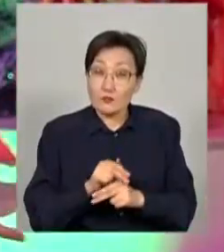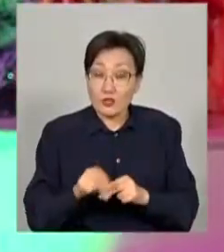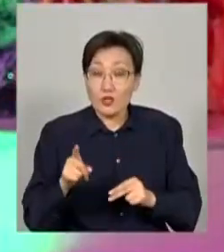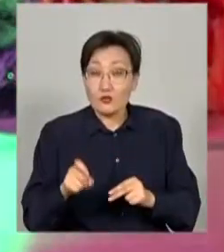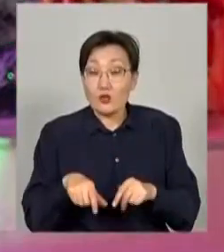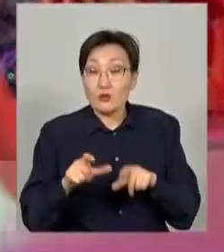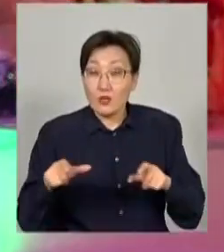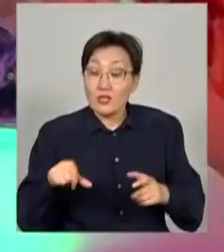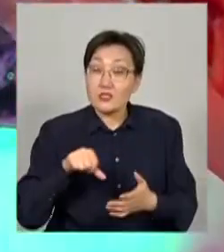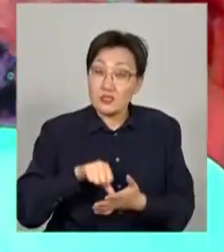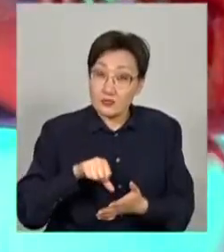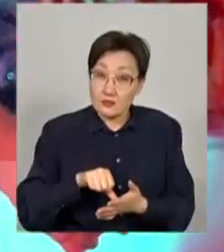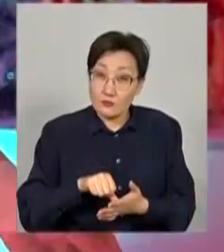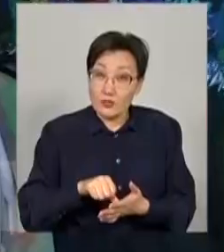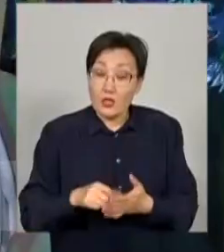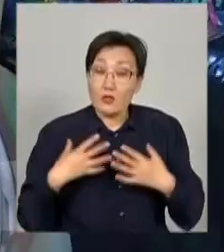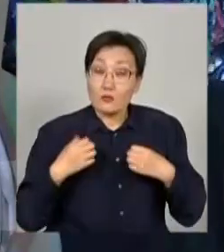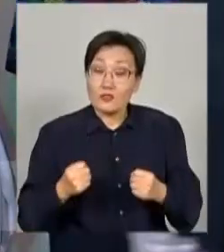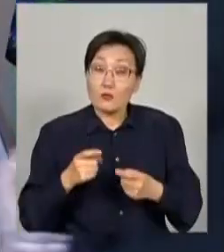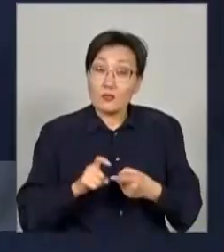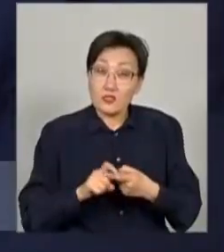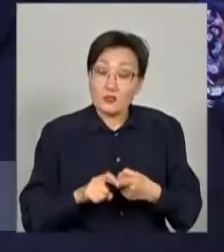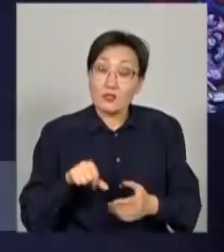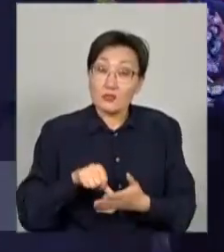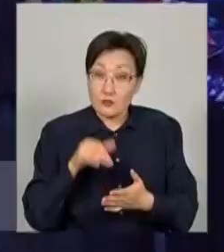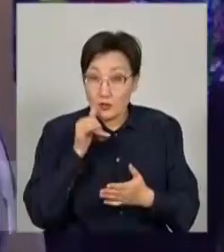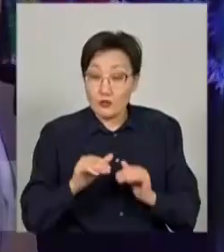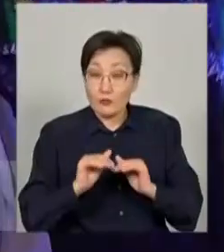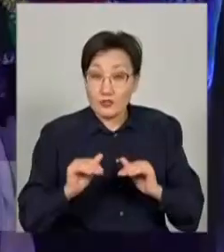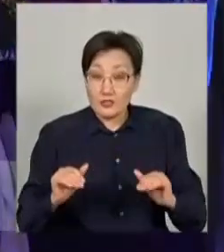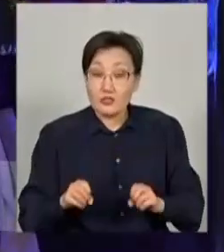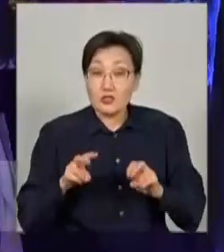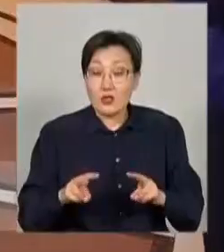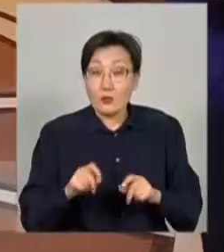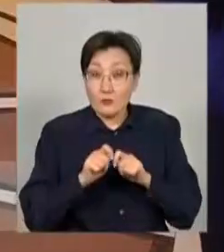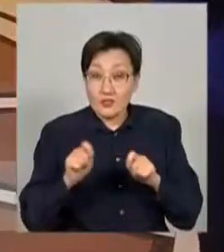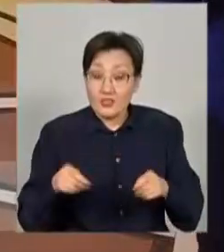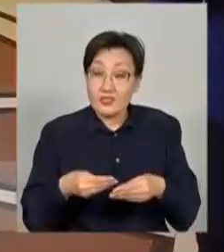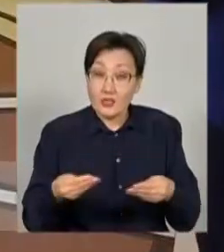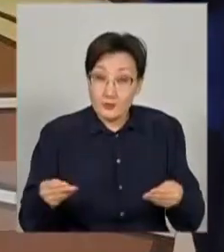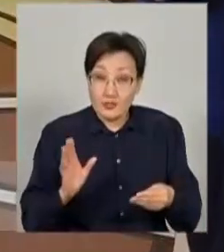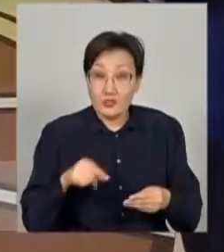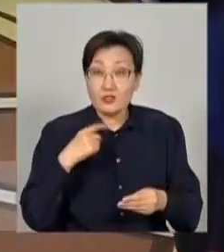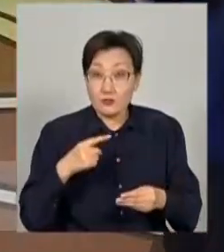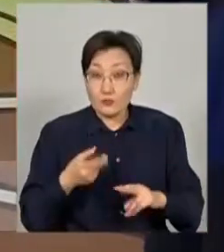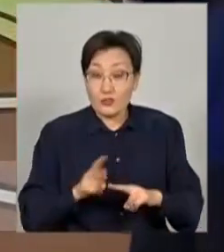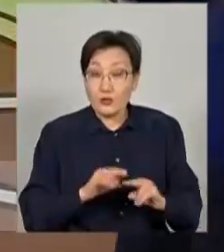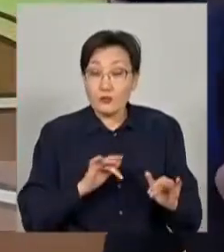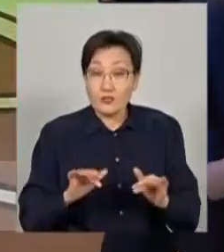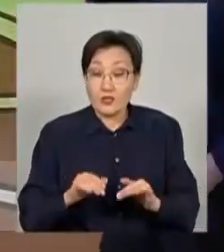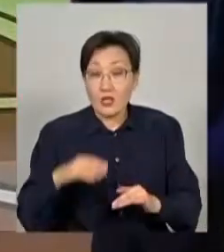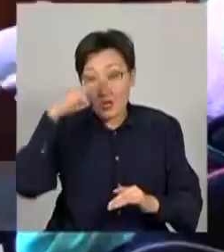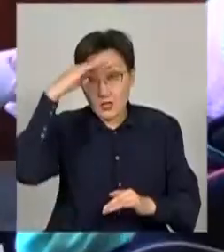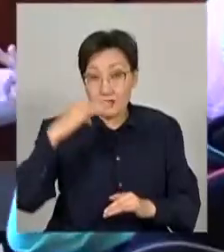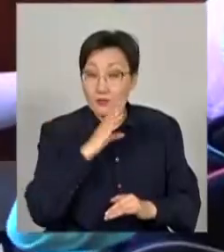бала қатысты. Мекеме басшылығы денсаулығына байланысты қатыса алмаған бүлдіршіндерге арнайы сыйлықтар табысталады, дейді. Мұндай игі бастама